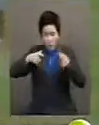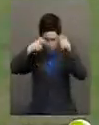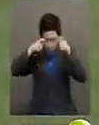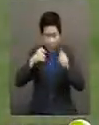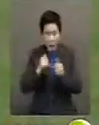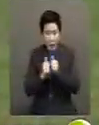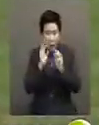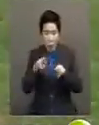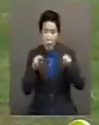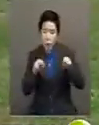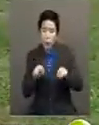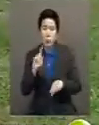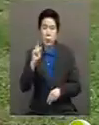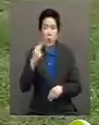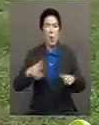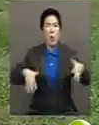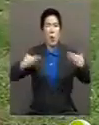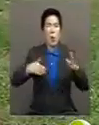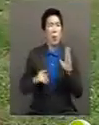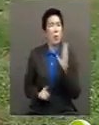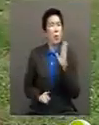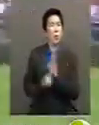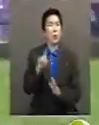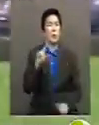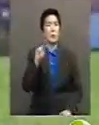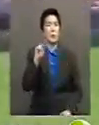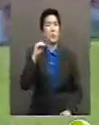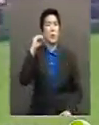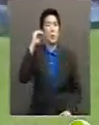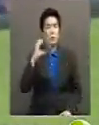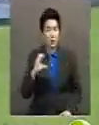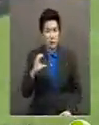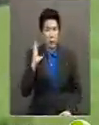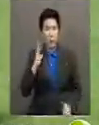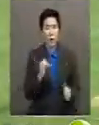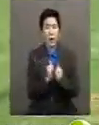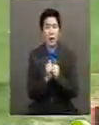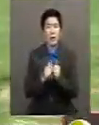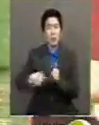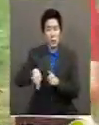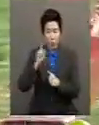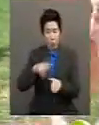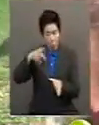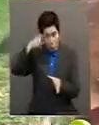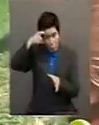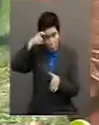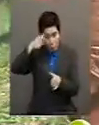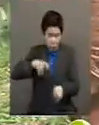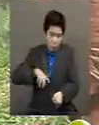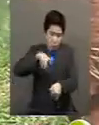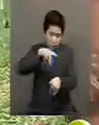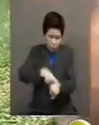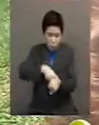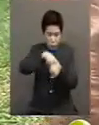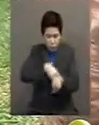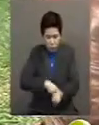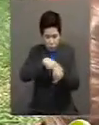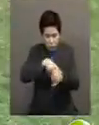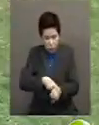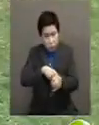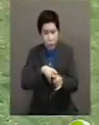ว 10,000 คนและอุณหภูมิสูงกว่า30องศาเซลเซียสโดยผู้เข้าแข่งขันจะต้องขี่หลังวัวเป็นระยะทาง100เมตรให้